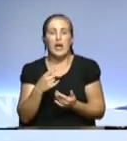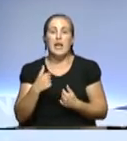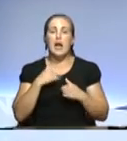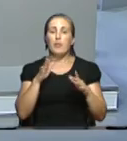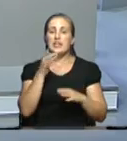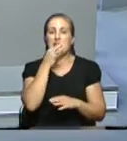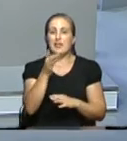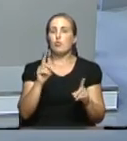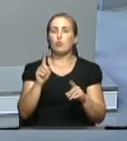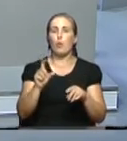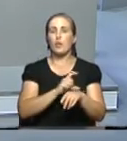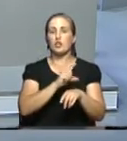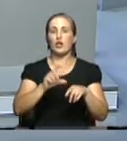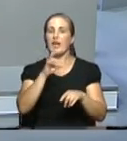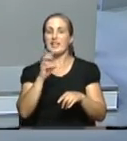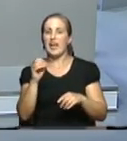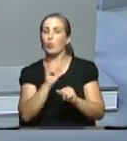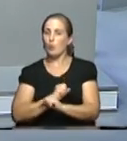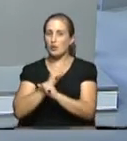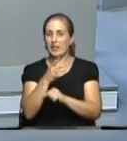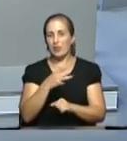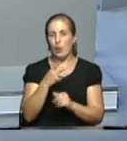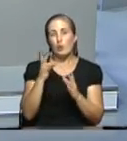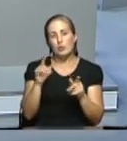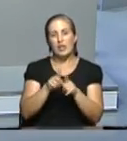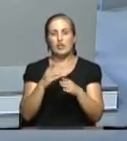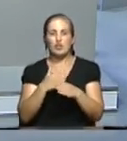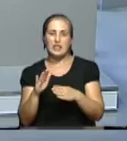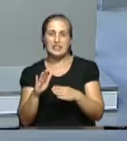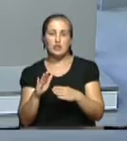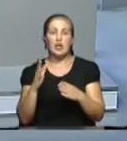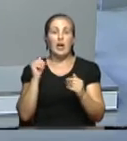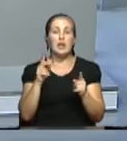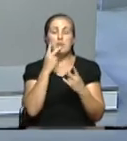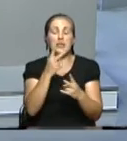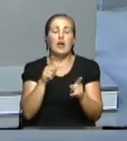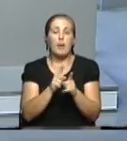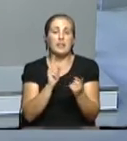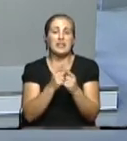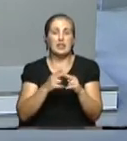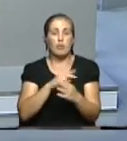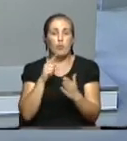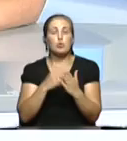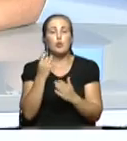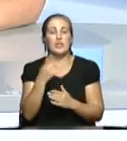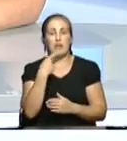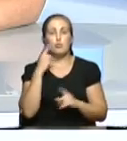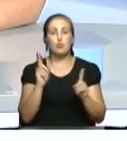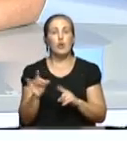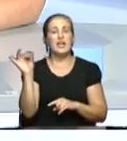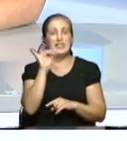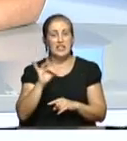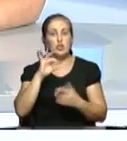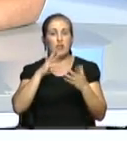бахчисарая не курорт регион если и как смотрят как подходить к этому ну я еще раз говорю что исторически